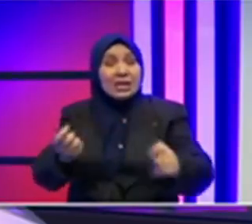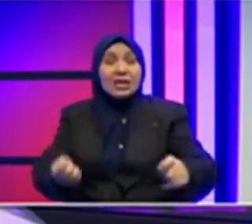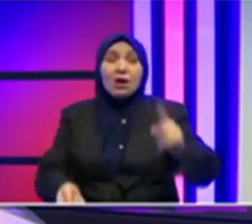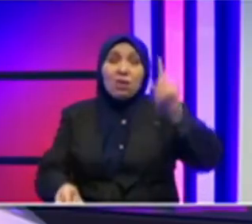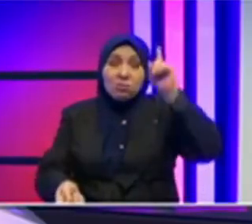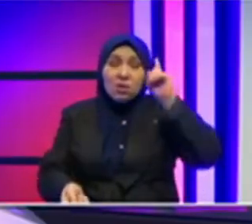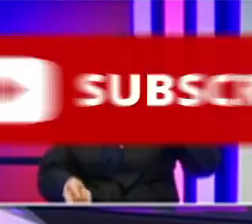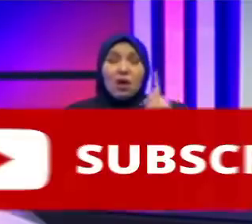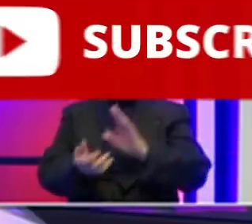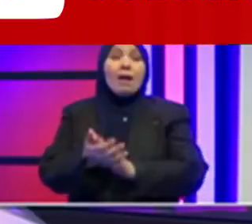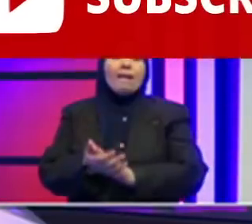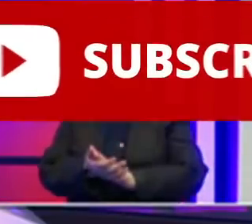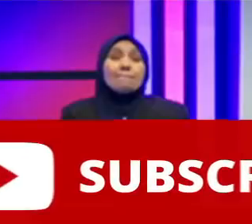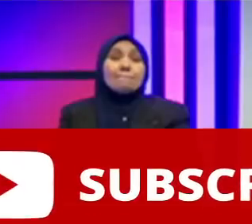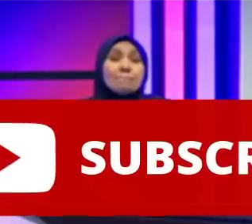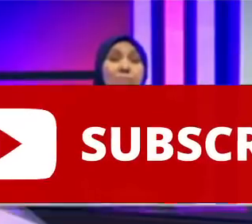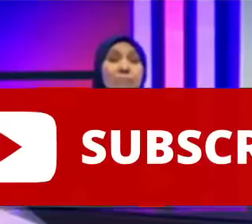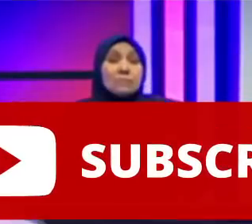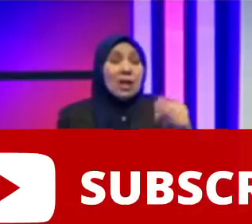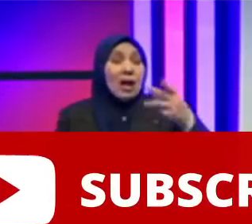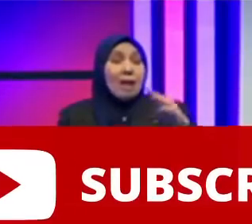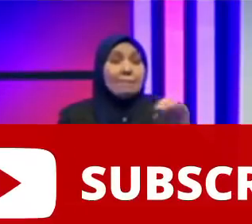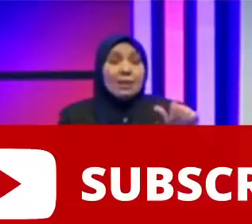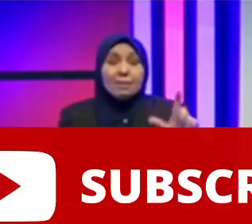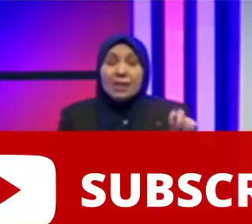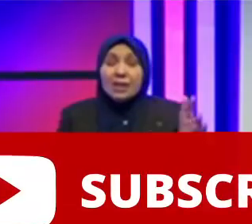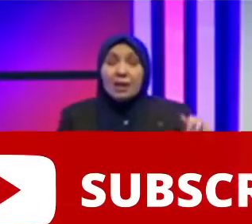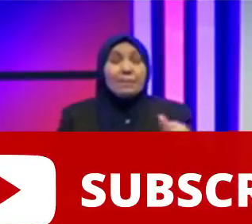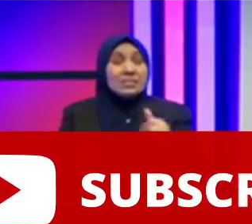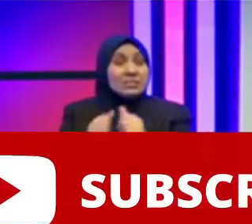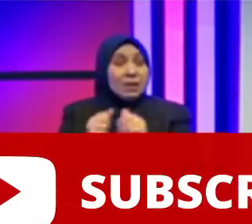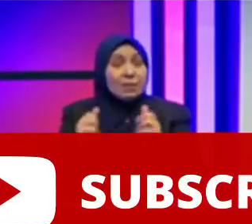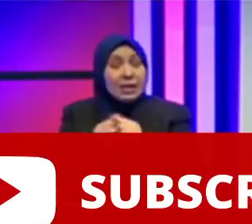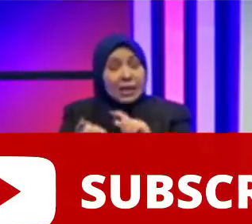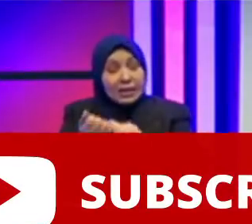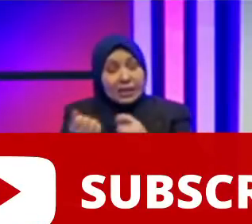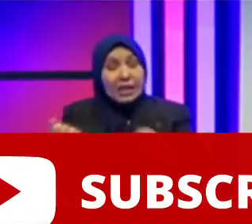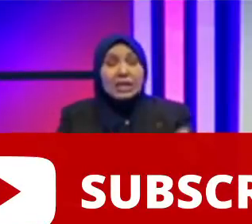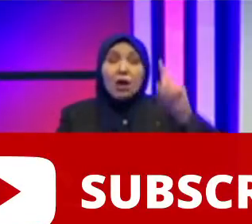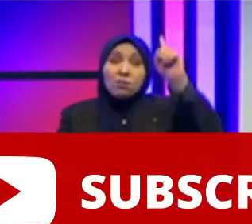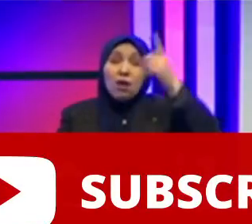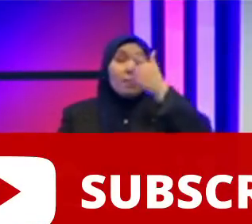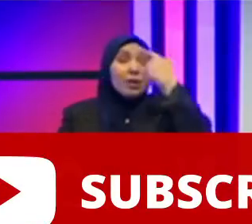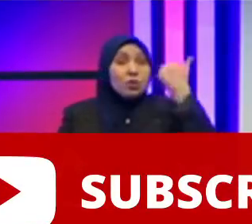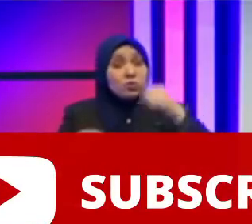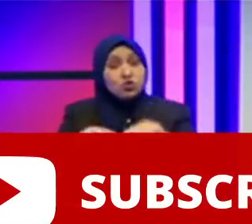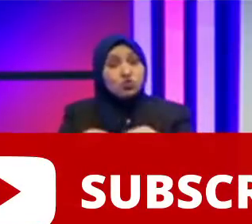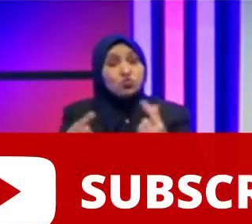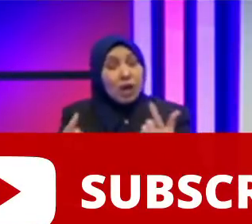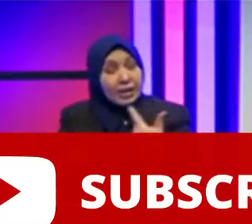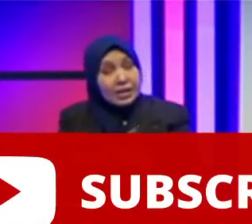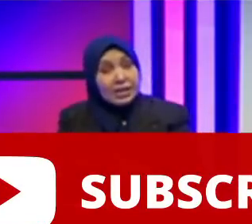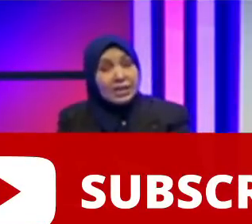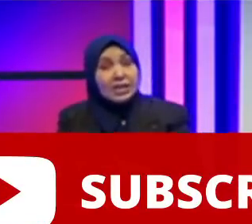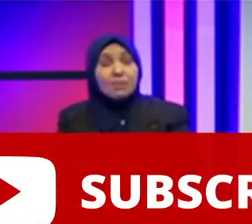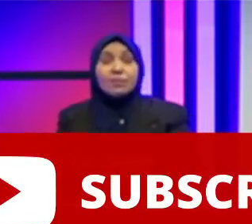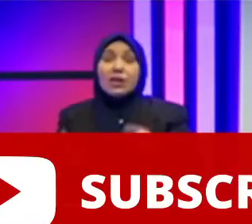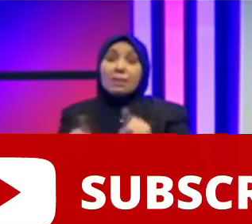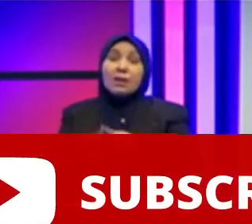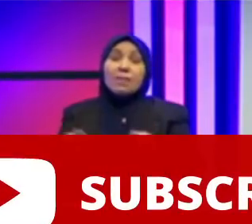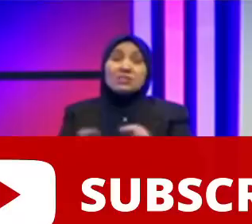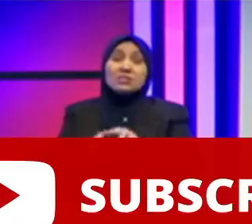ya, ataupun habban waqtasimu bihablillah, bersama dengan tali Allah. Pasal Quran ini dia seperti tali Ustaz.